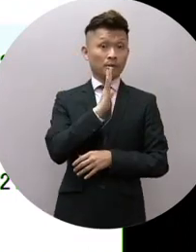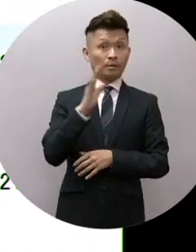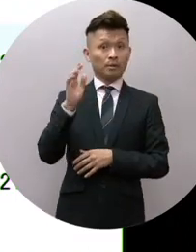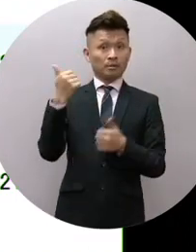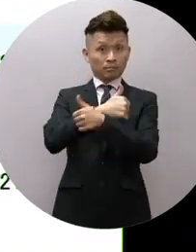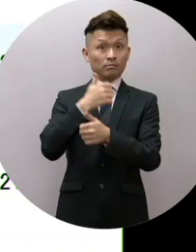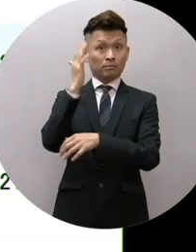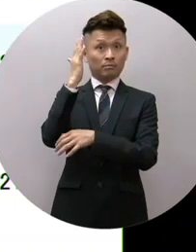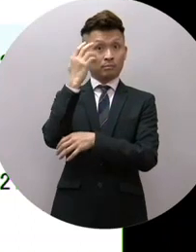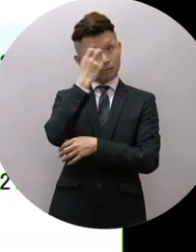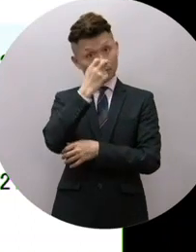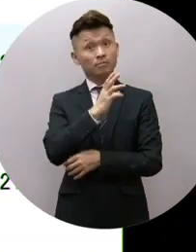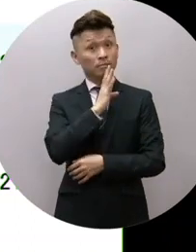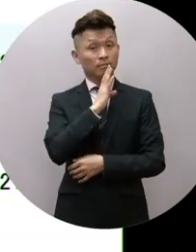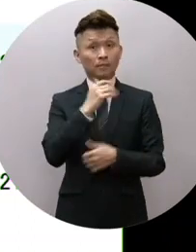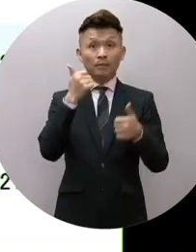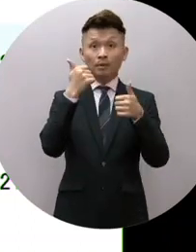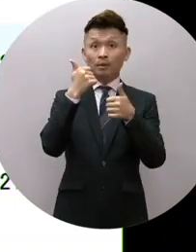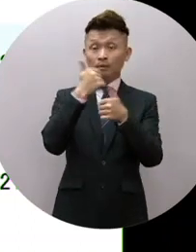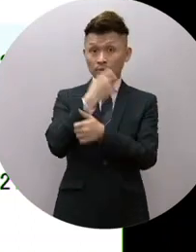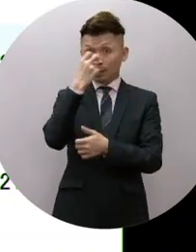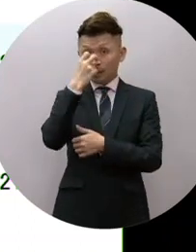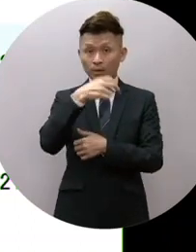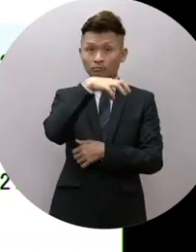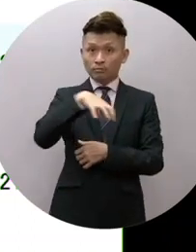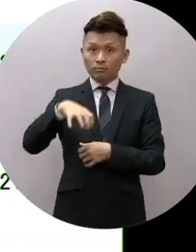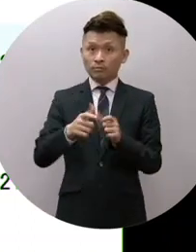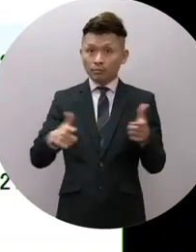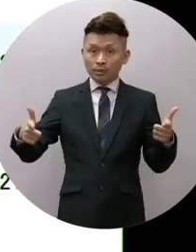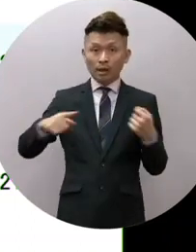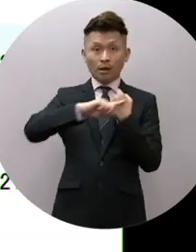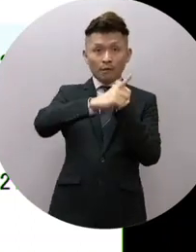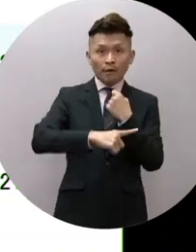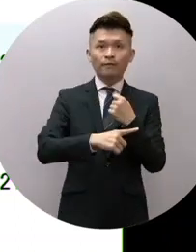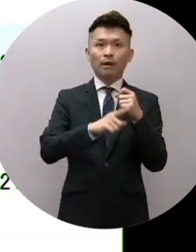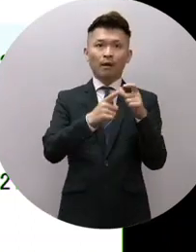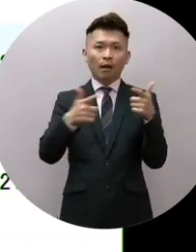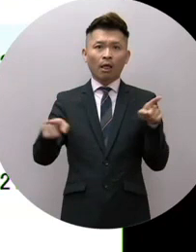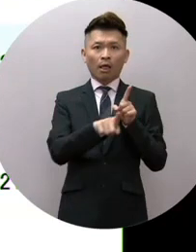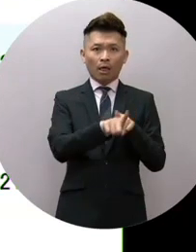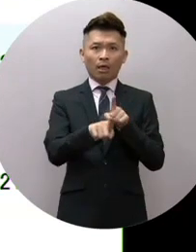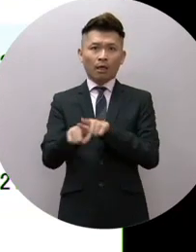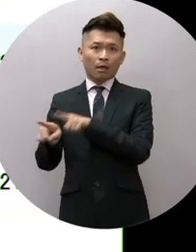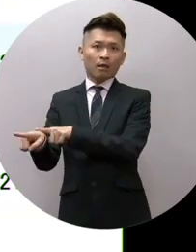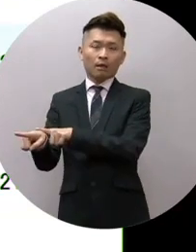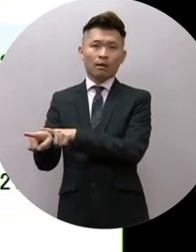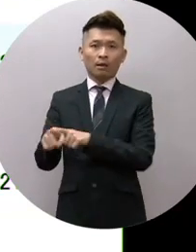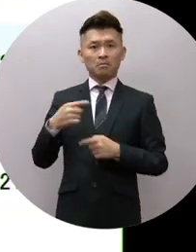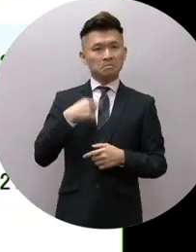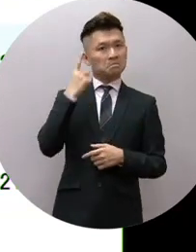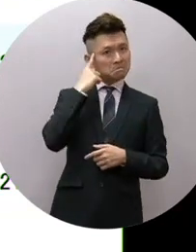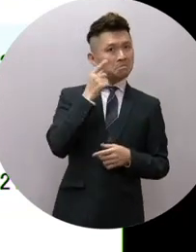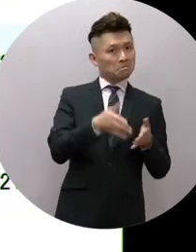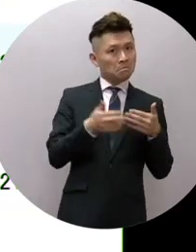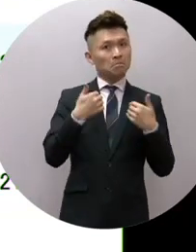好，那因为代管单位的不同，我们自己所适用的法规跟办法就随着各部会自己的看法去